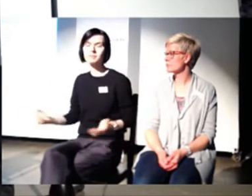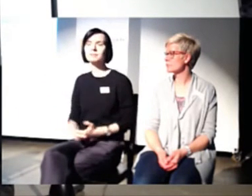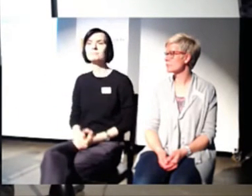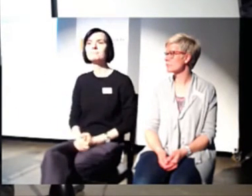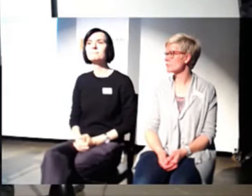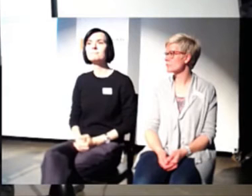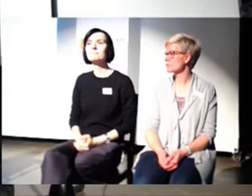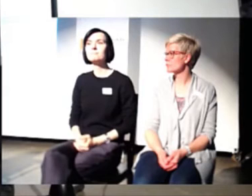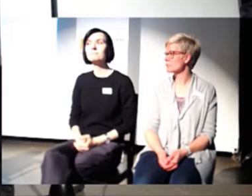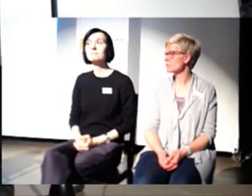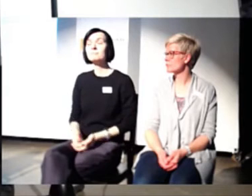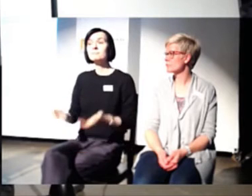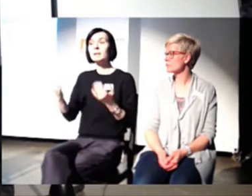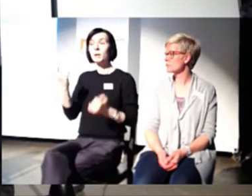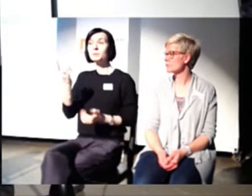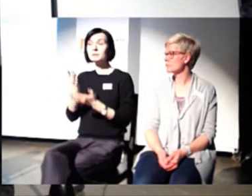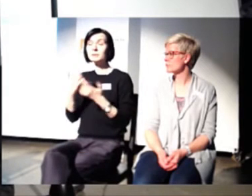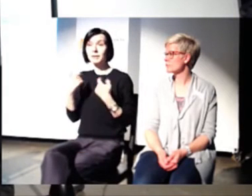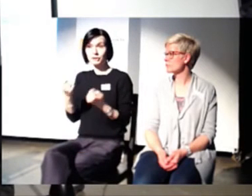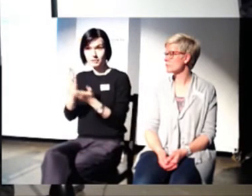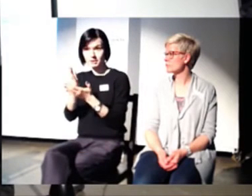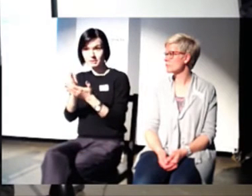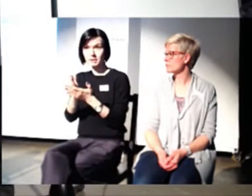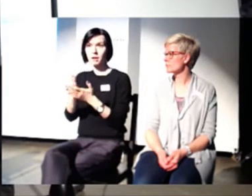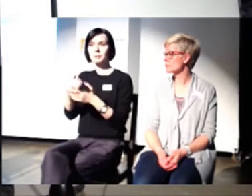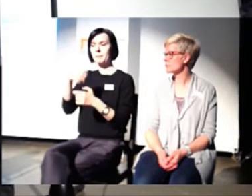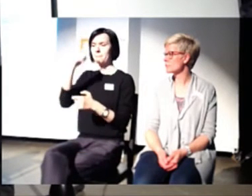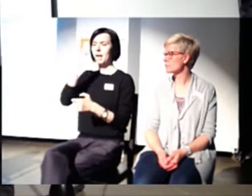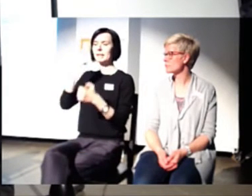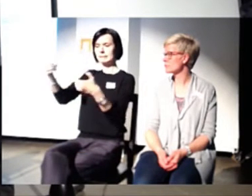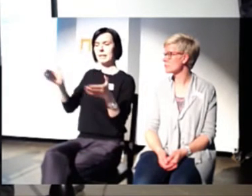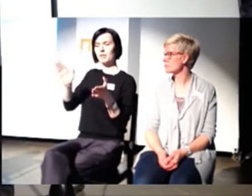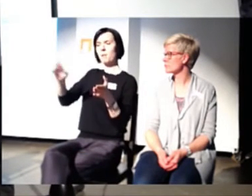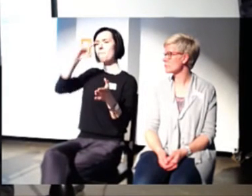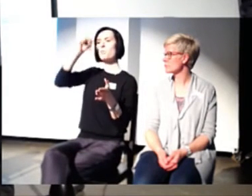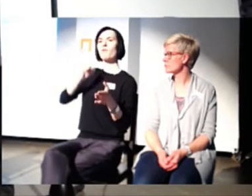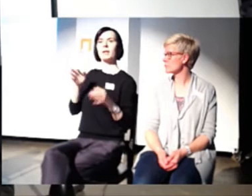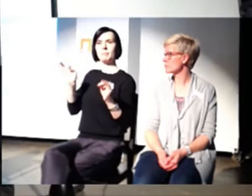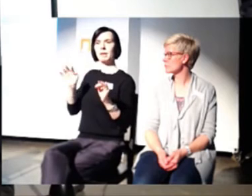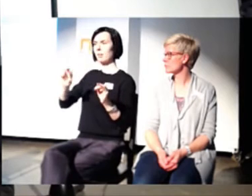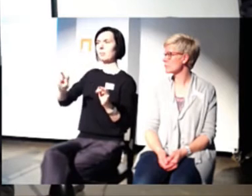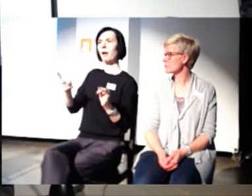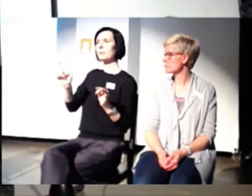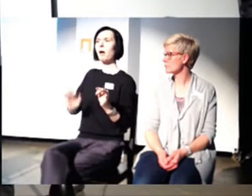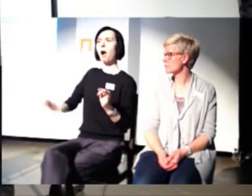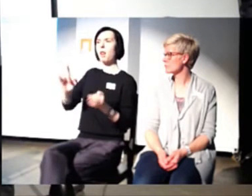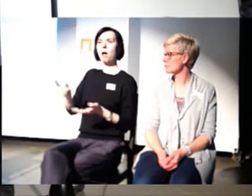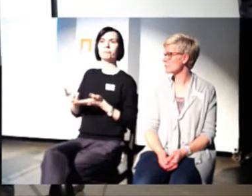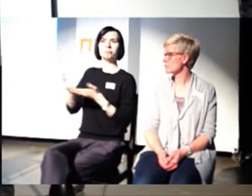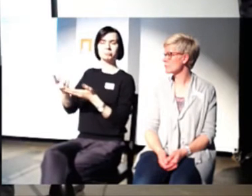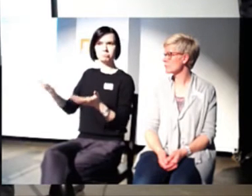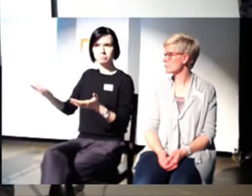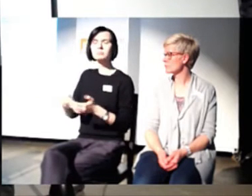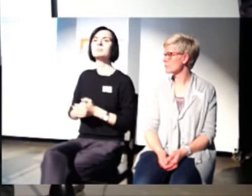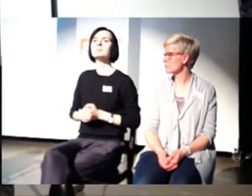Sitten kiinnostavaa on myös se, että mihin ne residenssit profiloituu tai mikä niiden painopiste on. Eli on hyvin